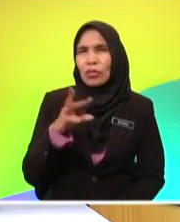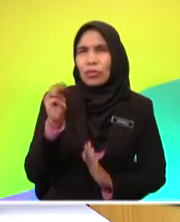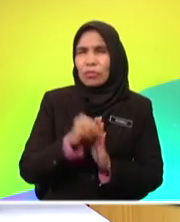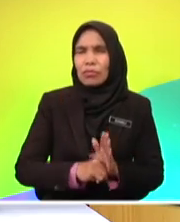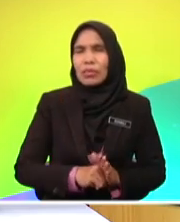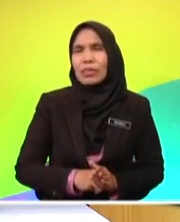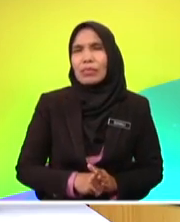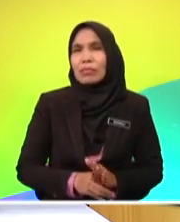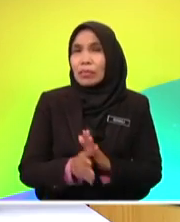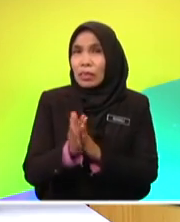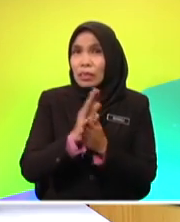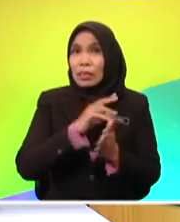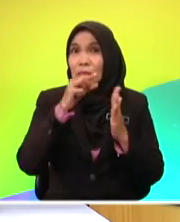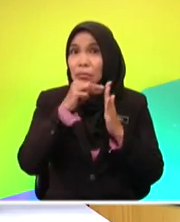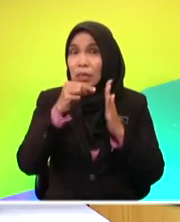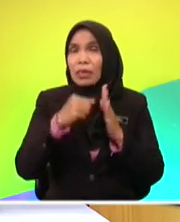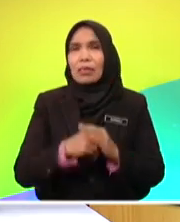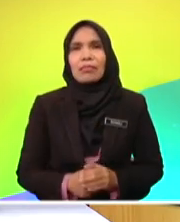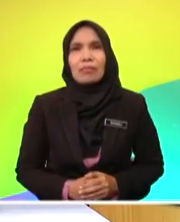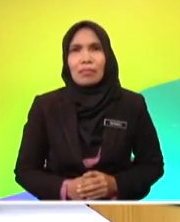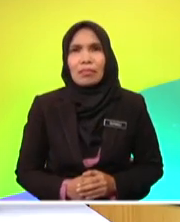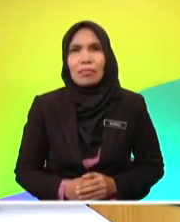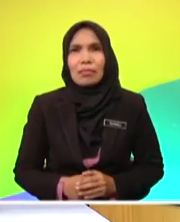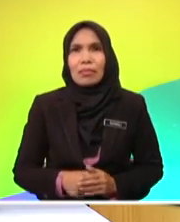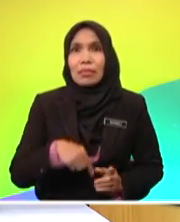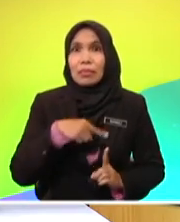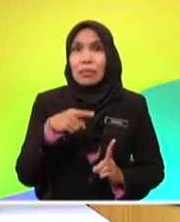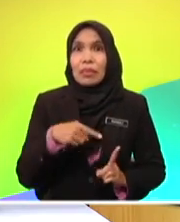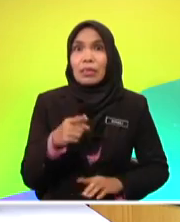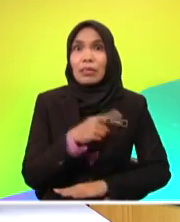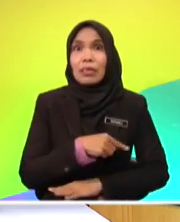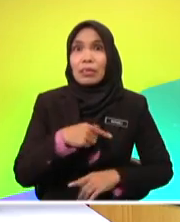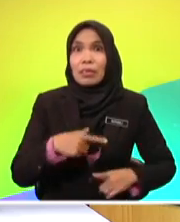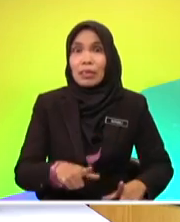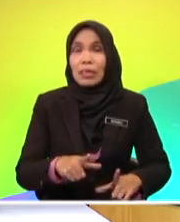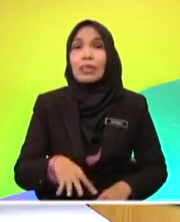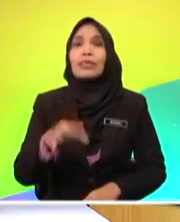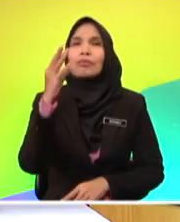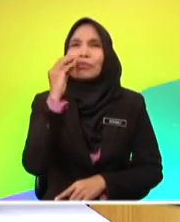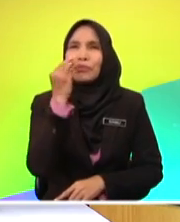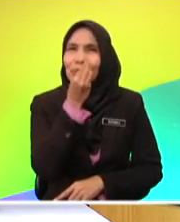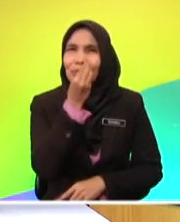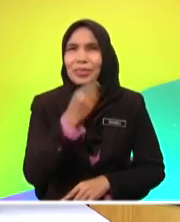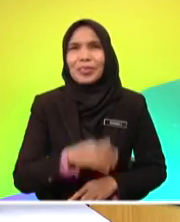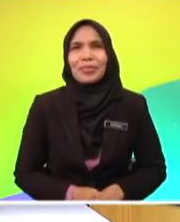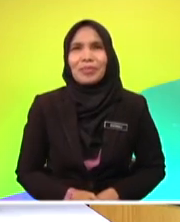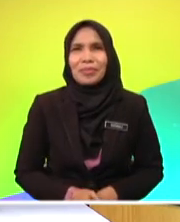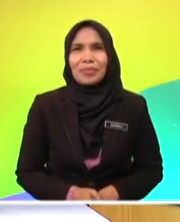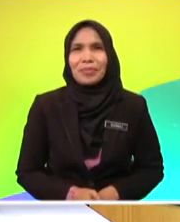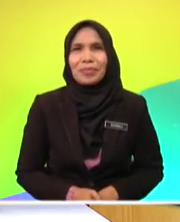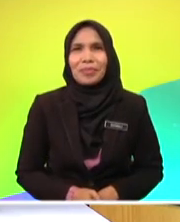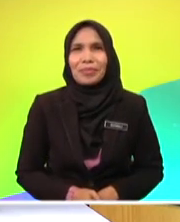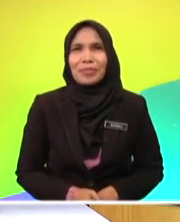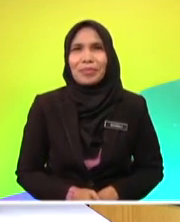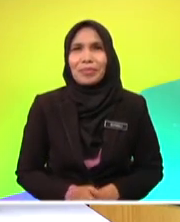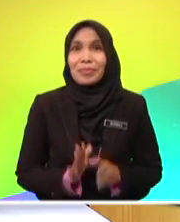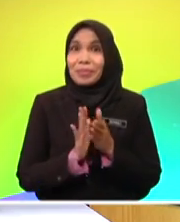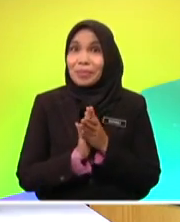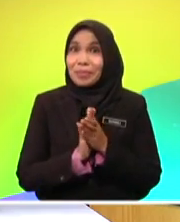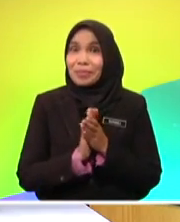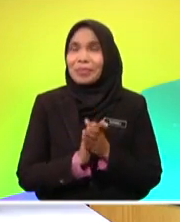hadiah sambutan hari istimewa kepada insan tersayang. Bunga. Bunga. Tepat sekali.